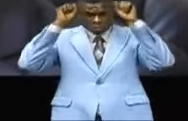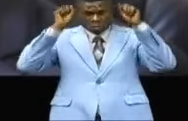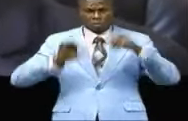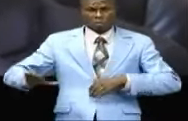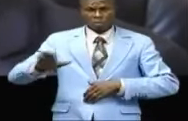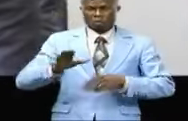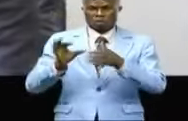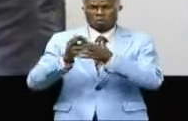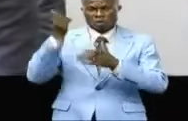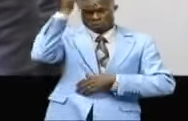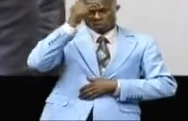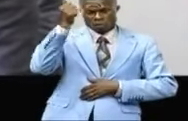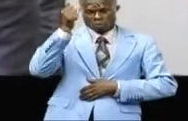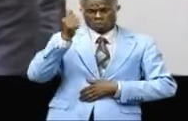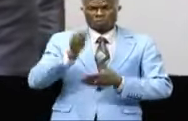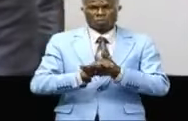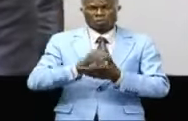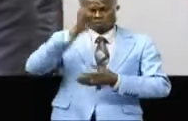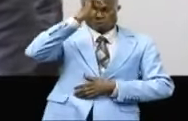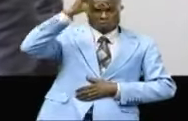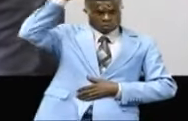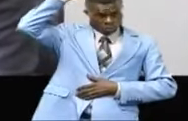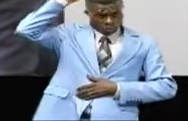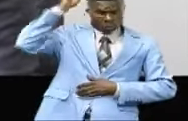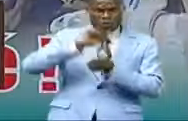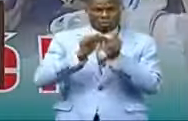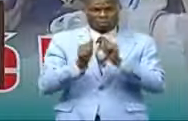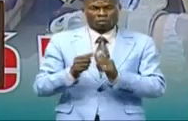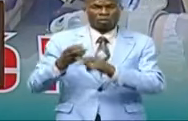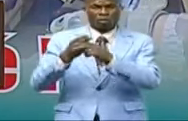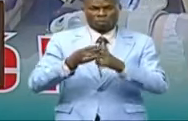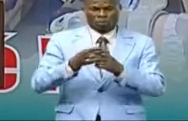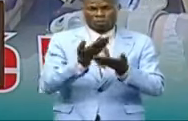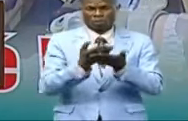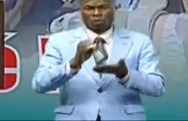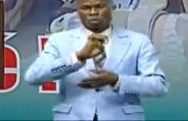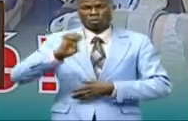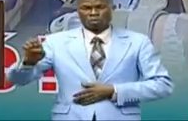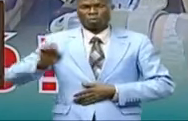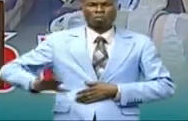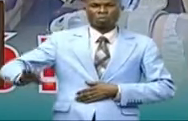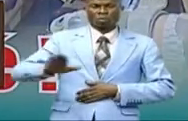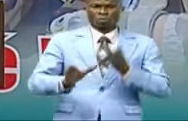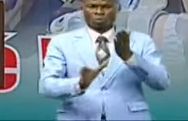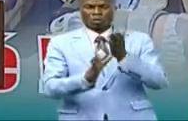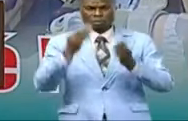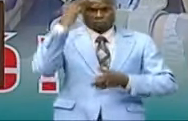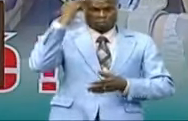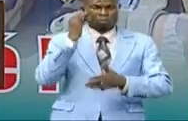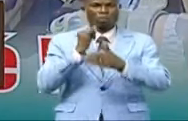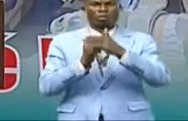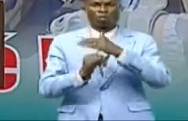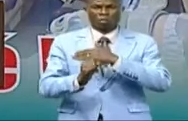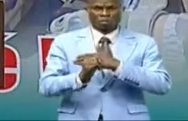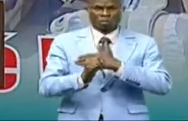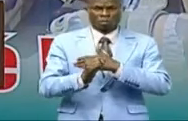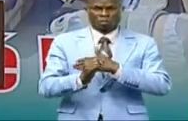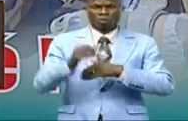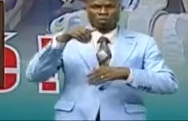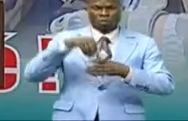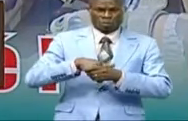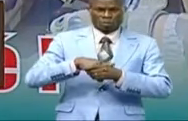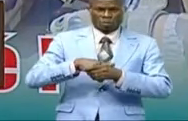de l'Union africaine à Addis Abeba sur la situation sécuritaire dans l'est du pays. Le vice-ministre de l'Intérieur a, dans un